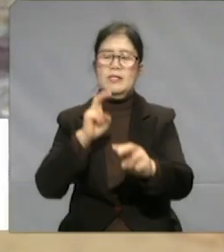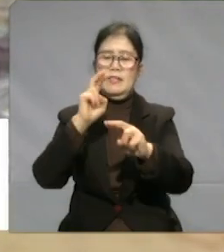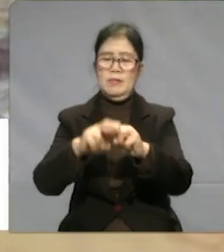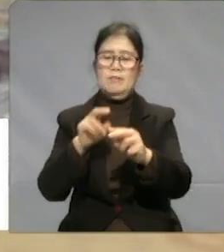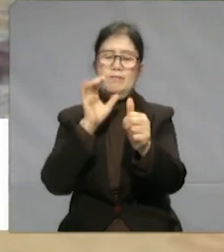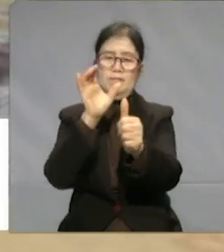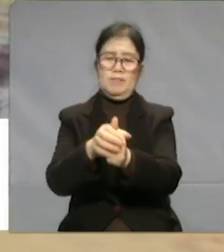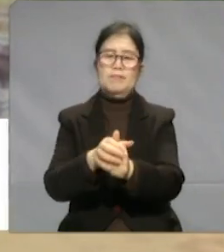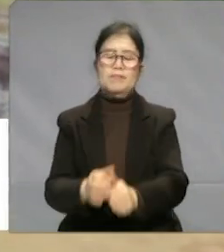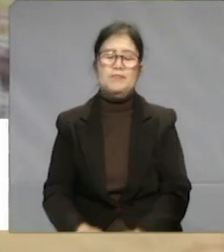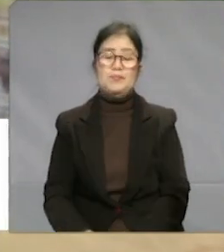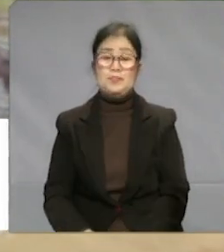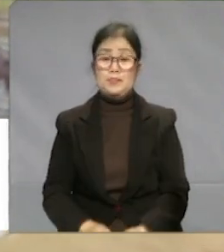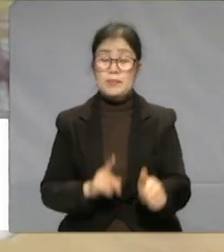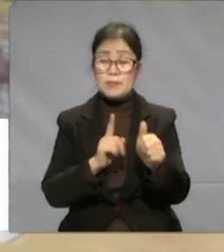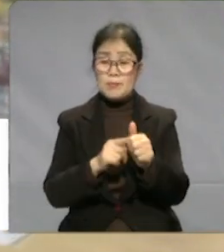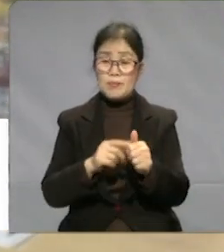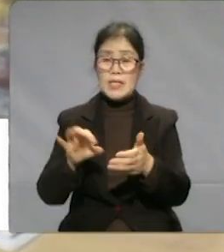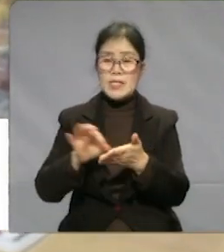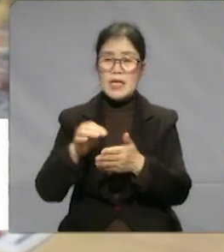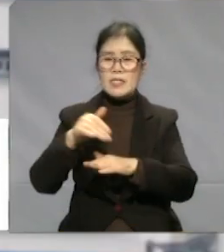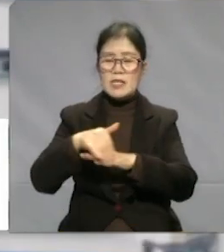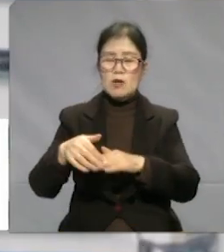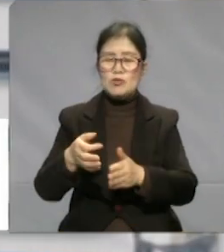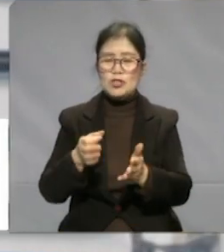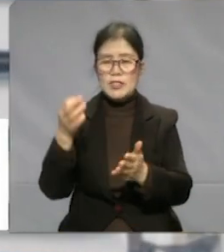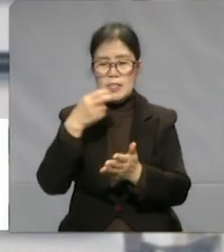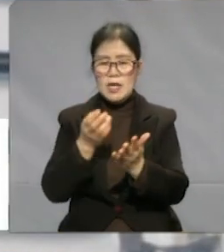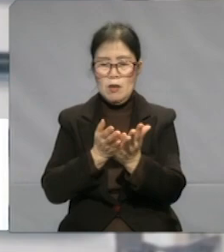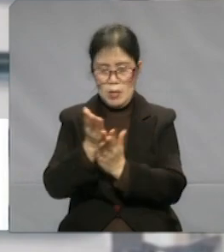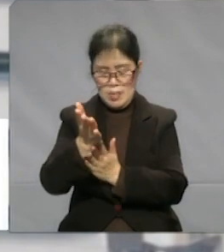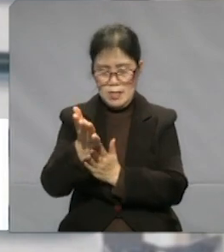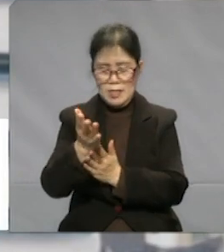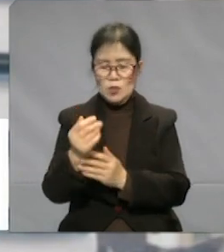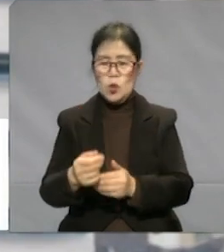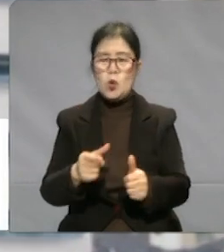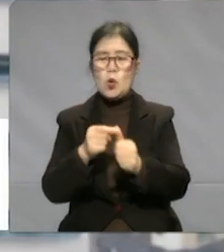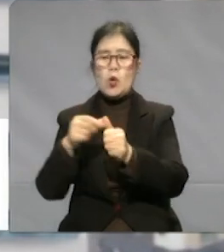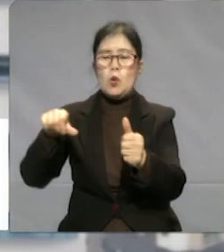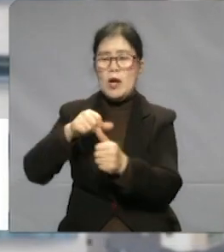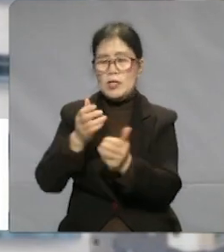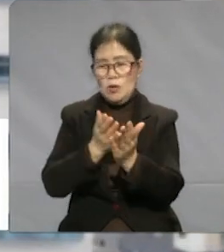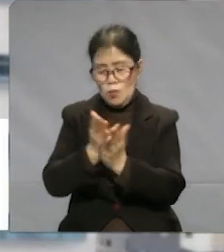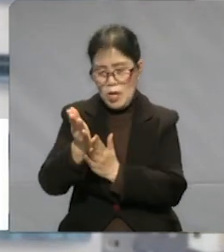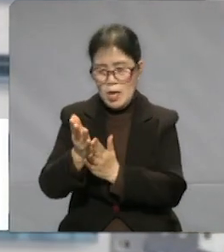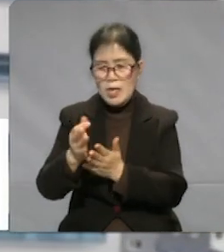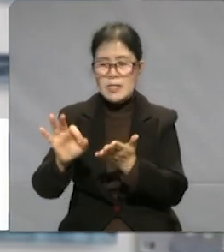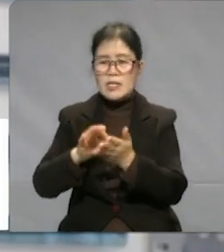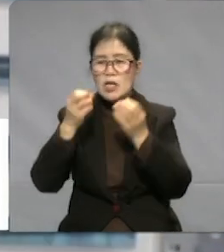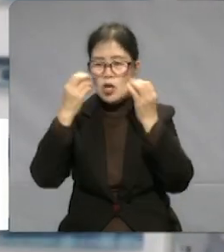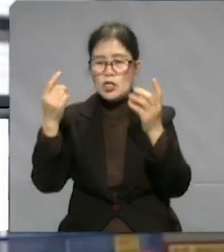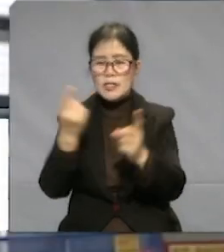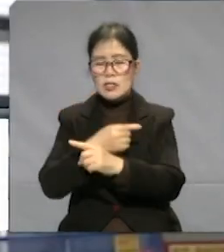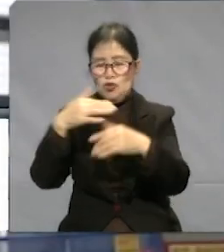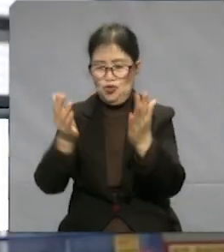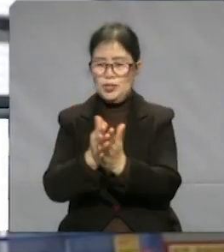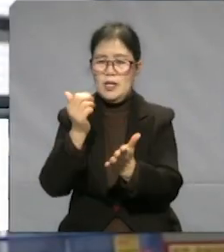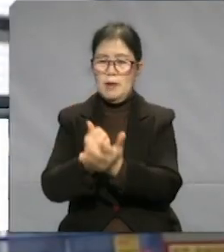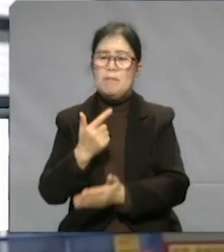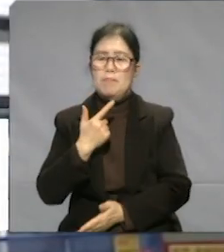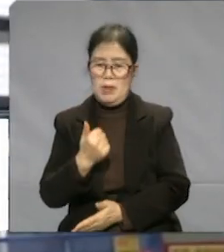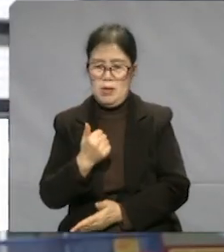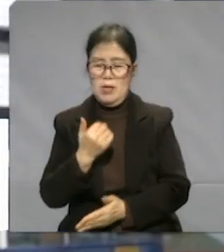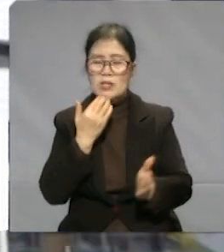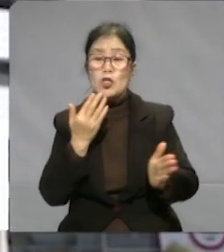지정부류 김 부지사는 기획 재정부 예산 관리 과장과 고용환경 과장 재정 혁신 국장 등을 지냈으며